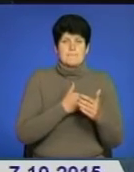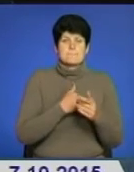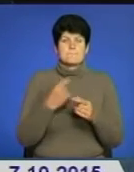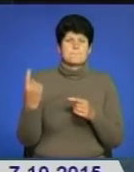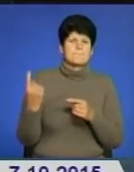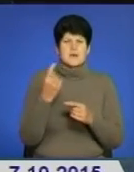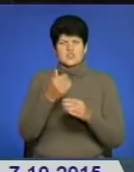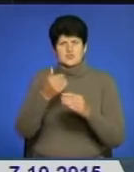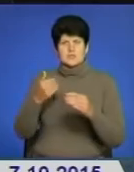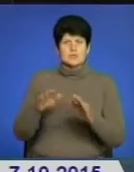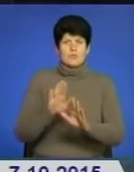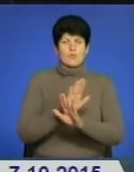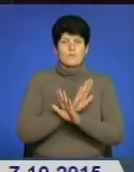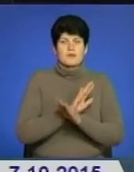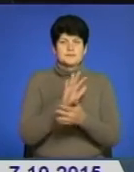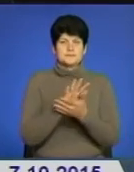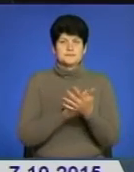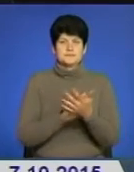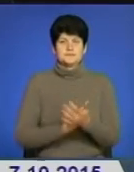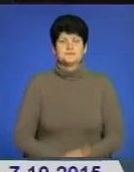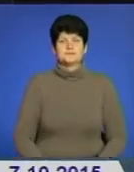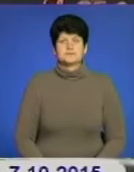померти». Думки тернополян дізнавалася Олена Брода.